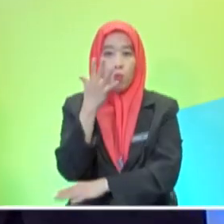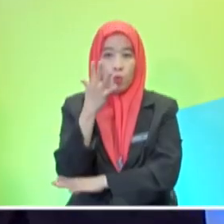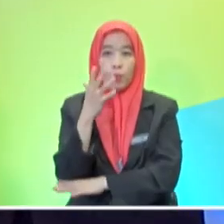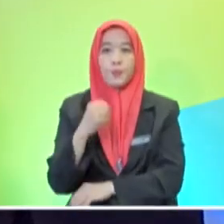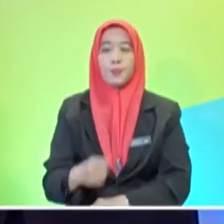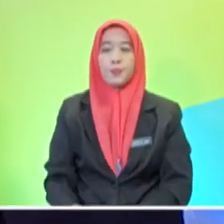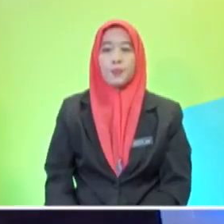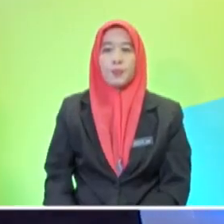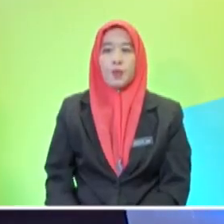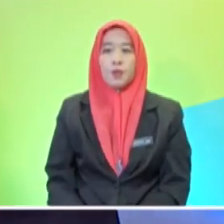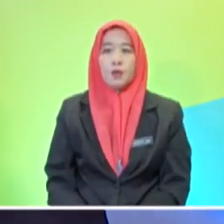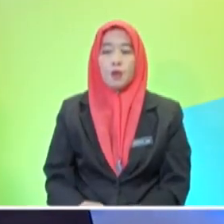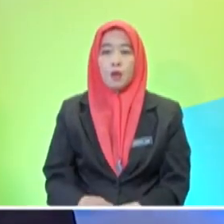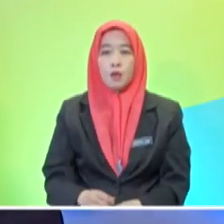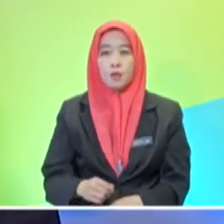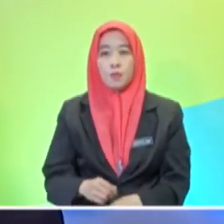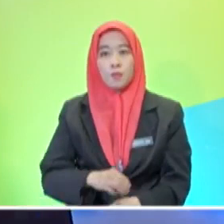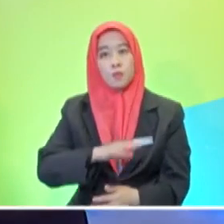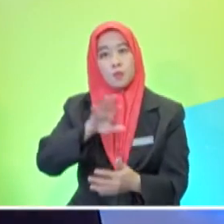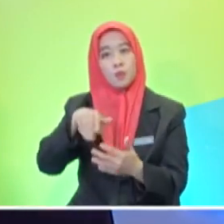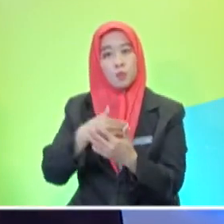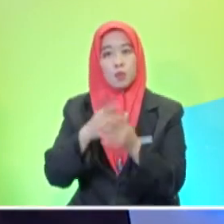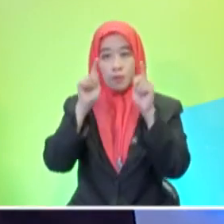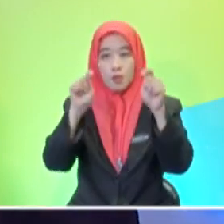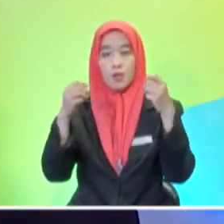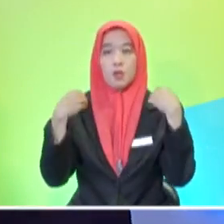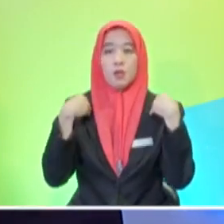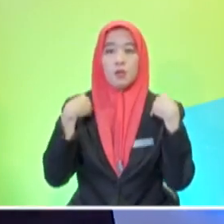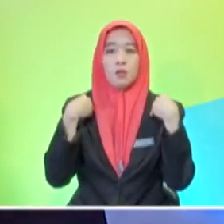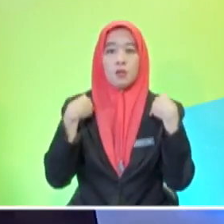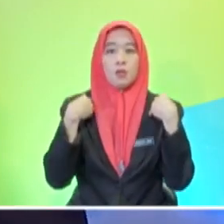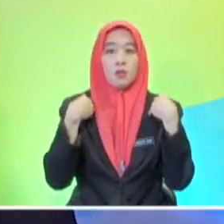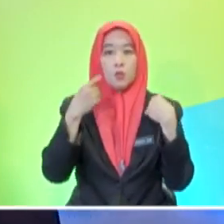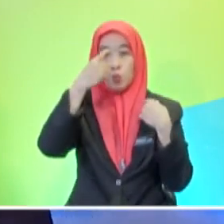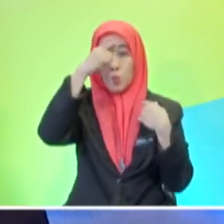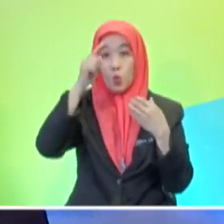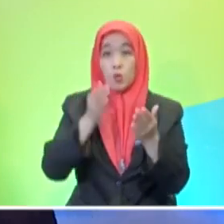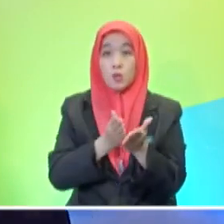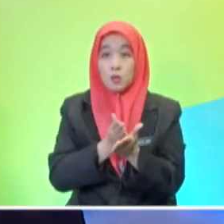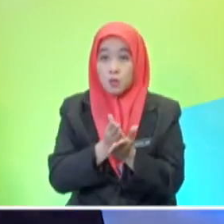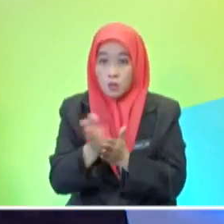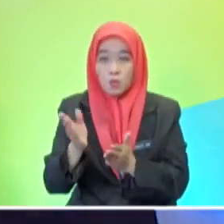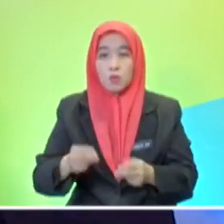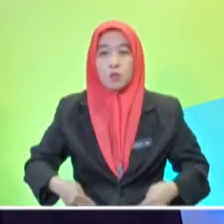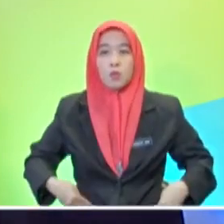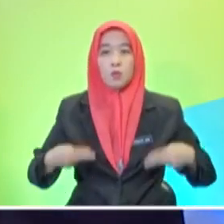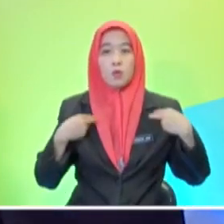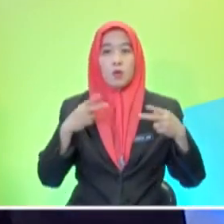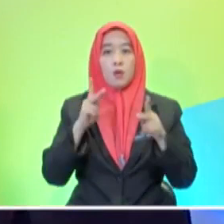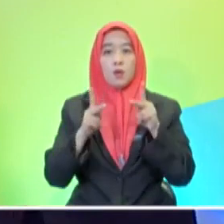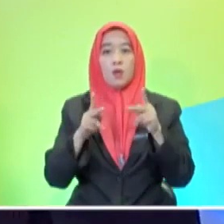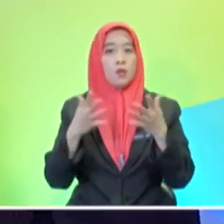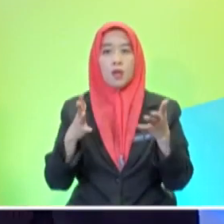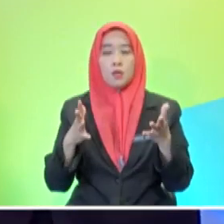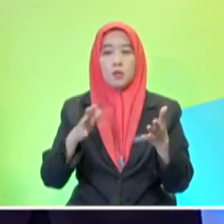hidup. Kalau tak dapat salah satu, tak dapat cahaya matahari ke, tak dapat udara ke ataupun tak dapat air, salah satu pun dia akan layu